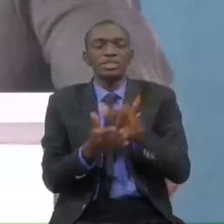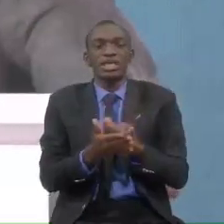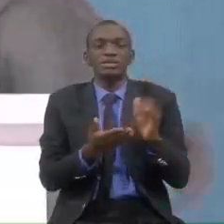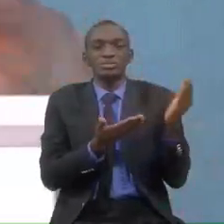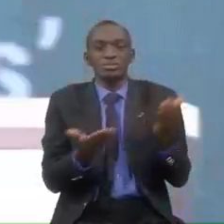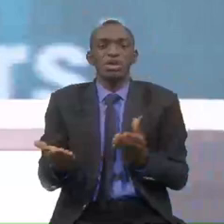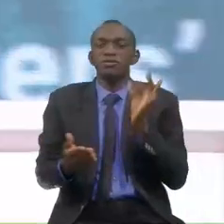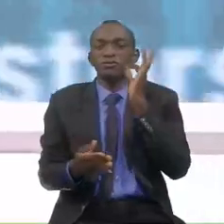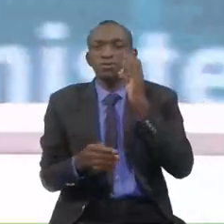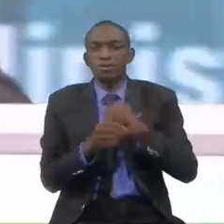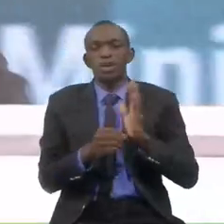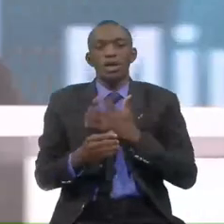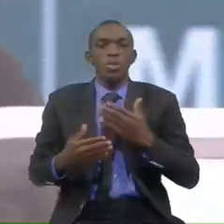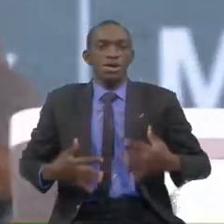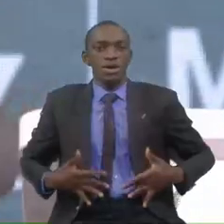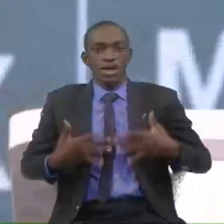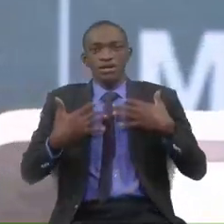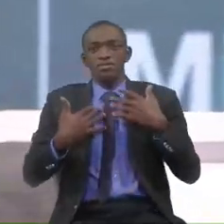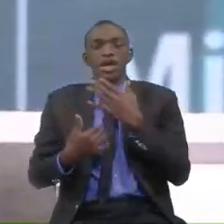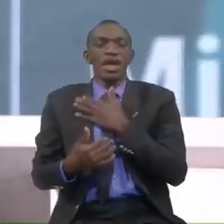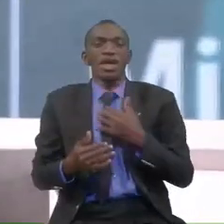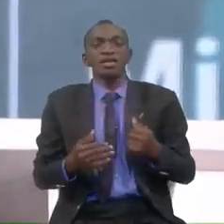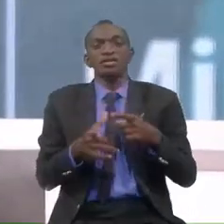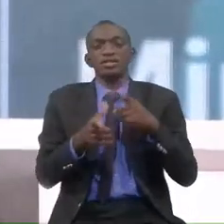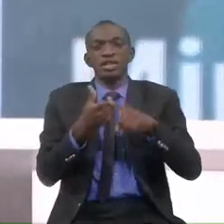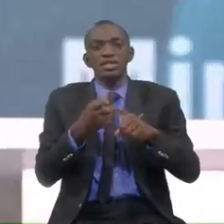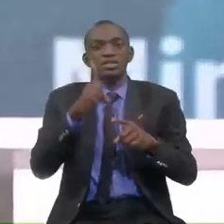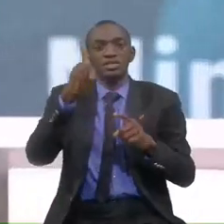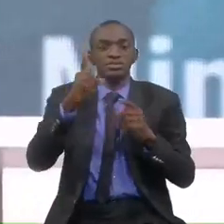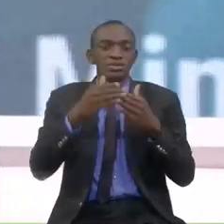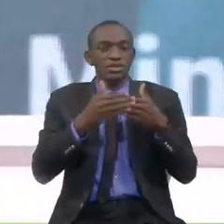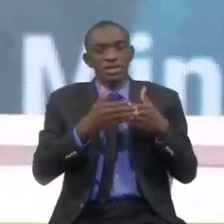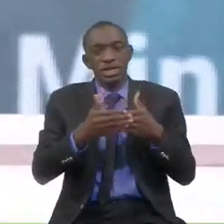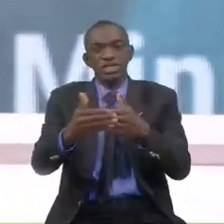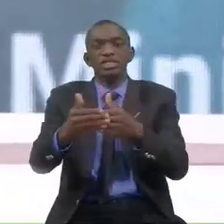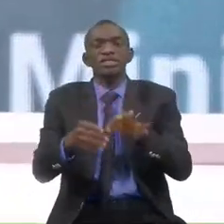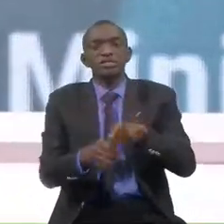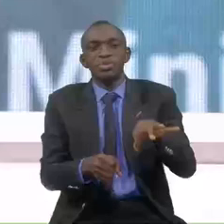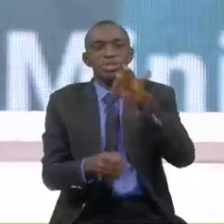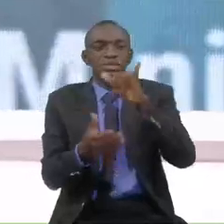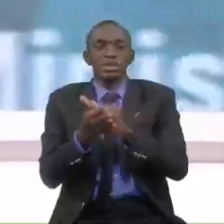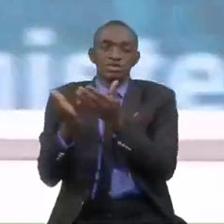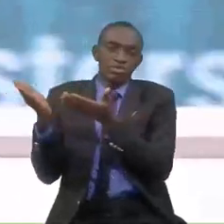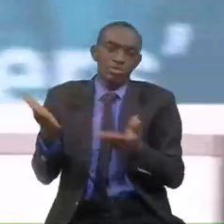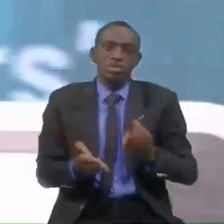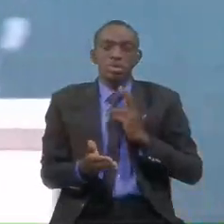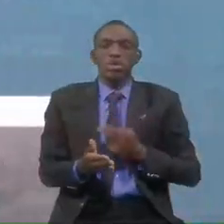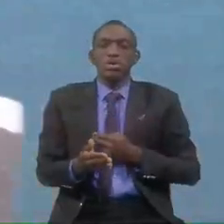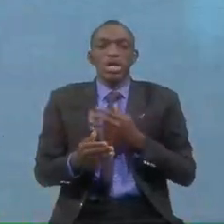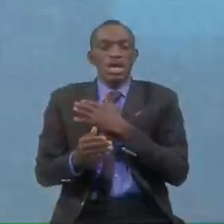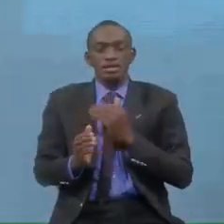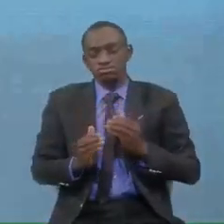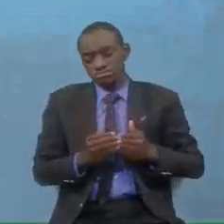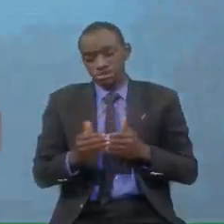vient porter du fruit dans notre vie. Et puis, il est l'Esprit conducteur qui nous conduit, qui